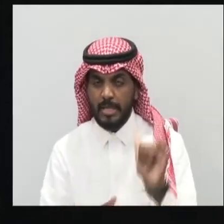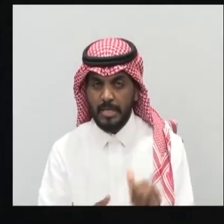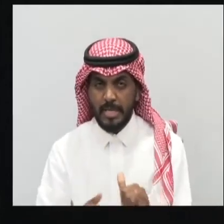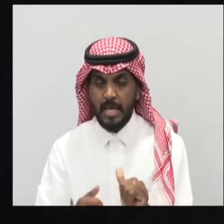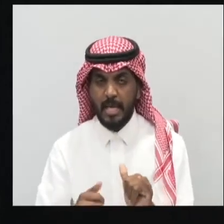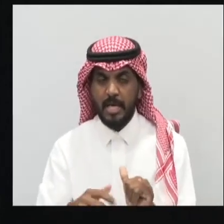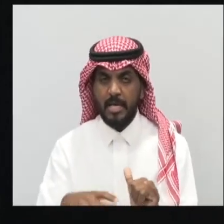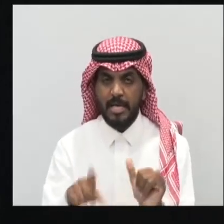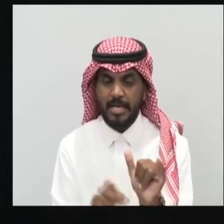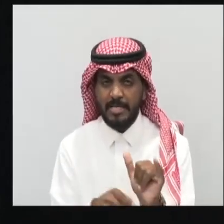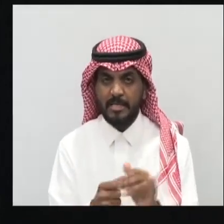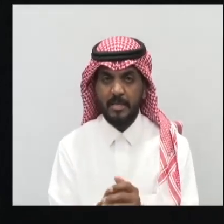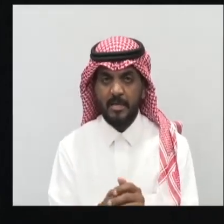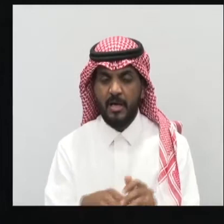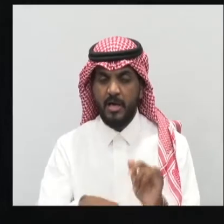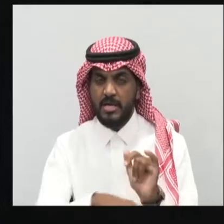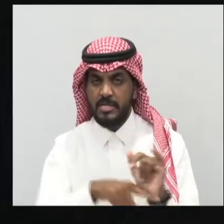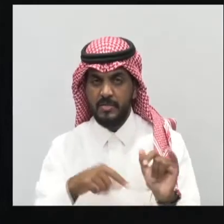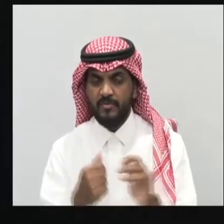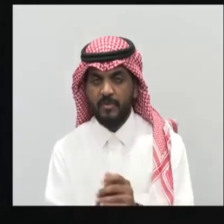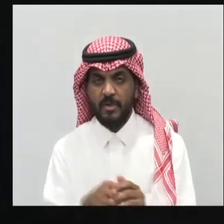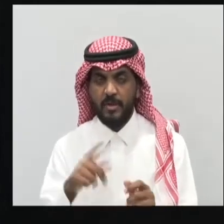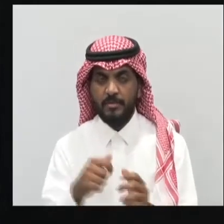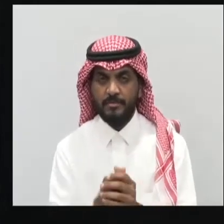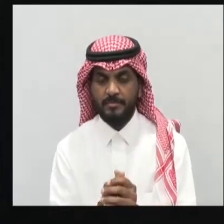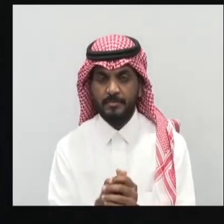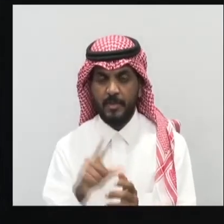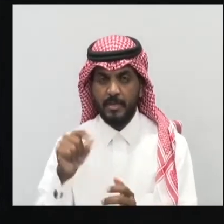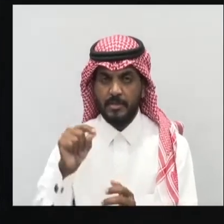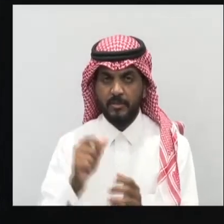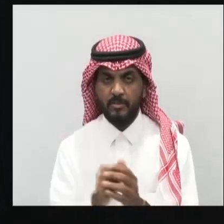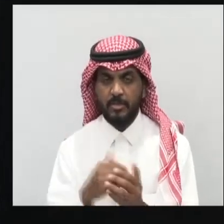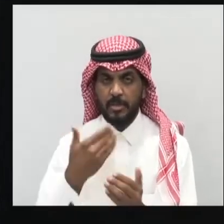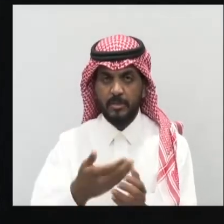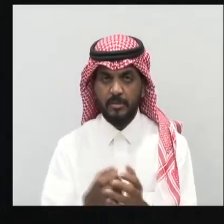وصديقتها الكسرة وتكون أسفل الحرف، أحسنتم. أيضا